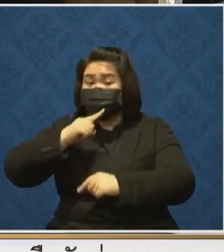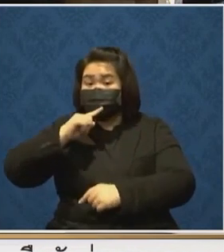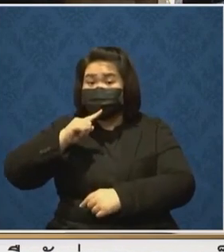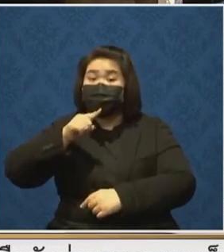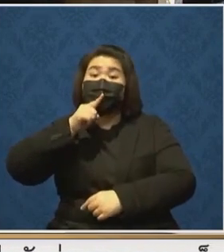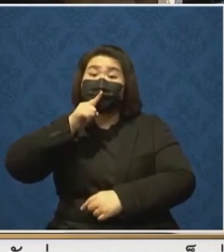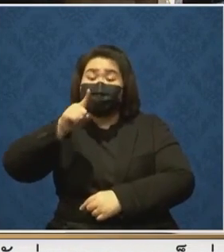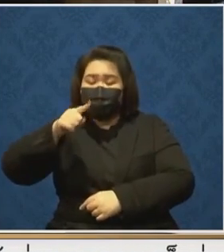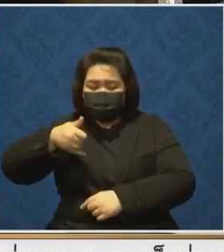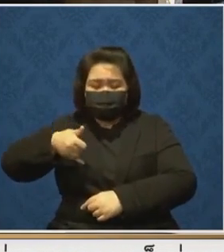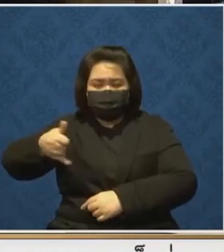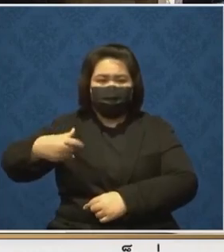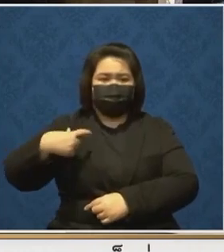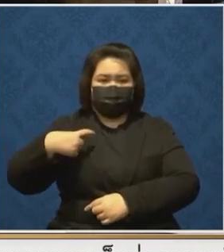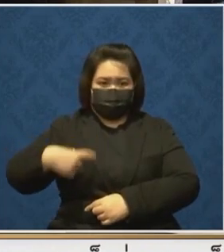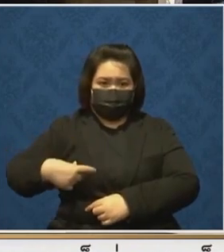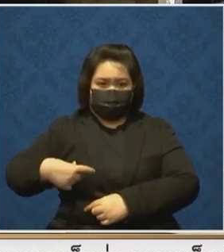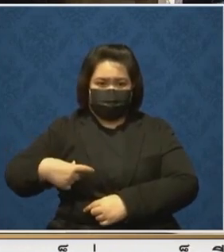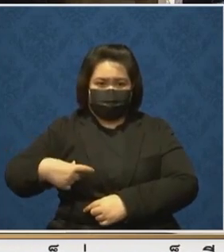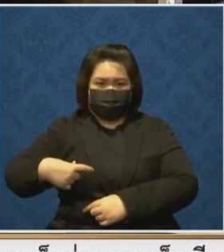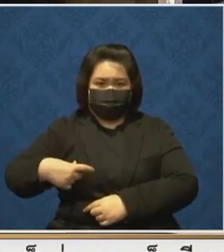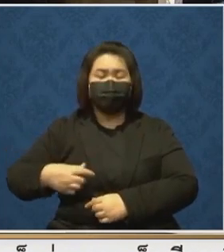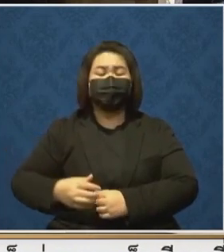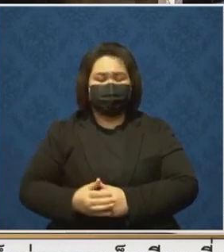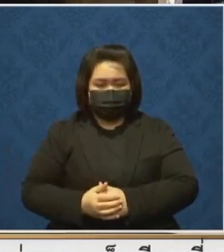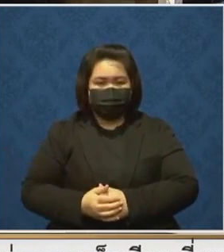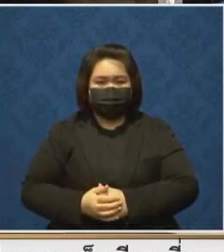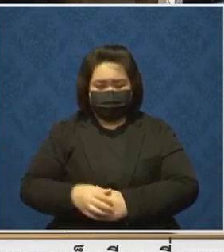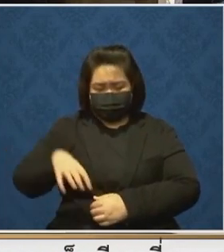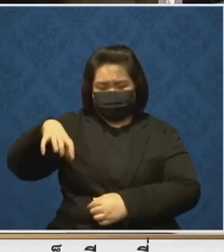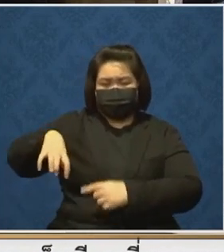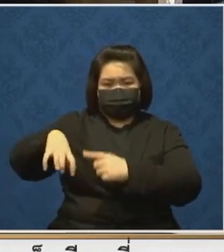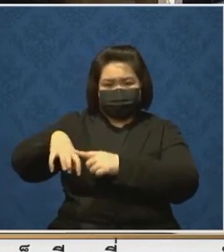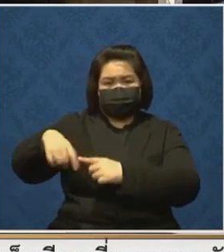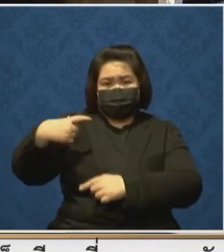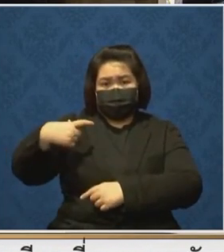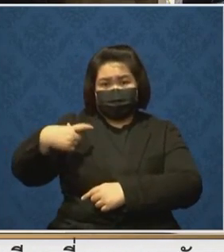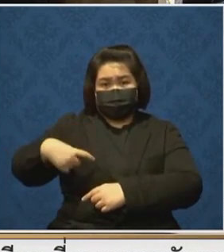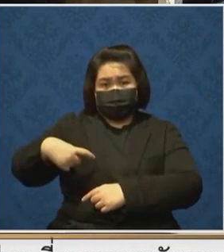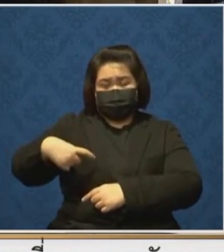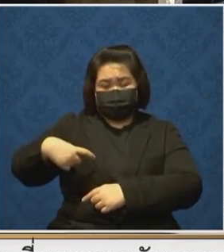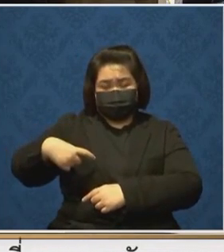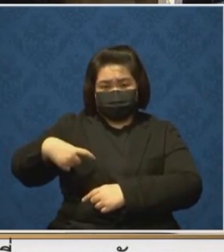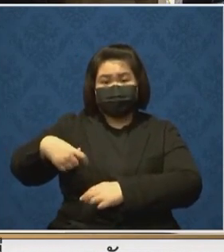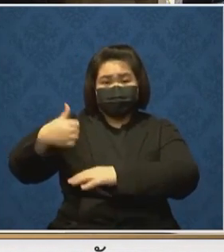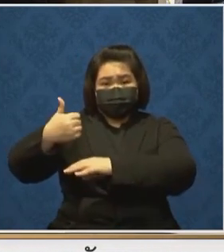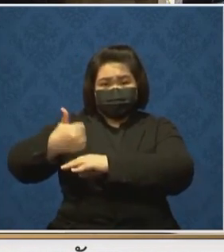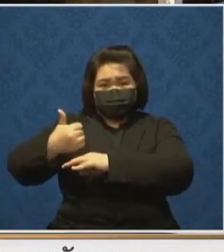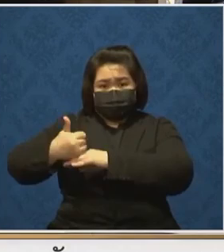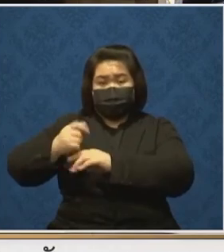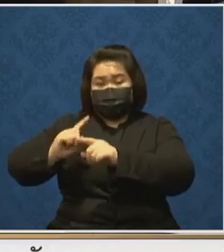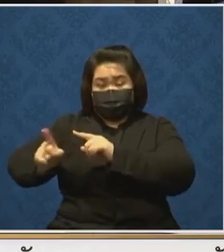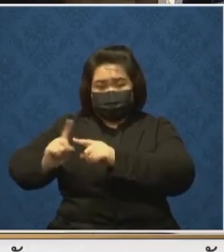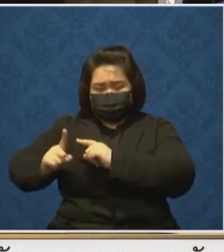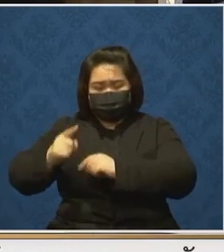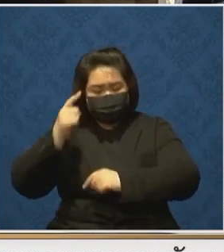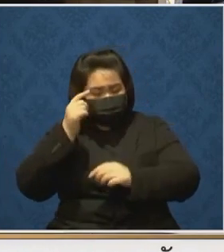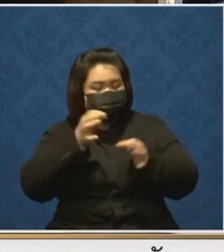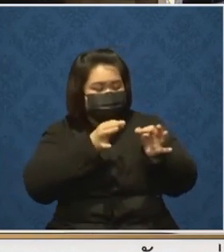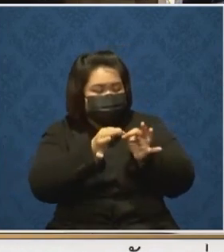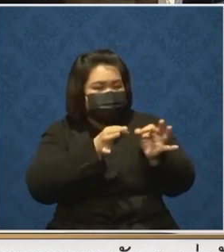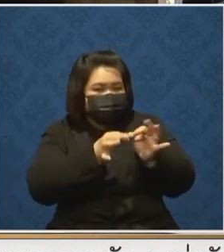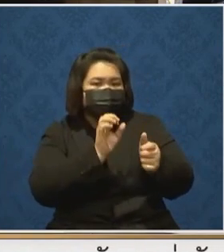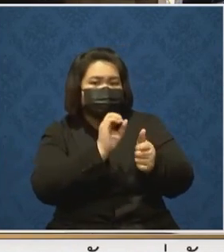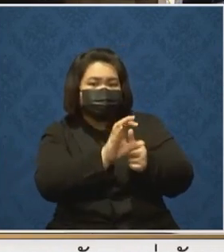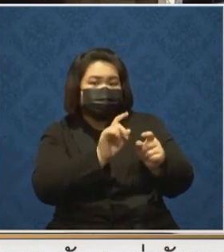ฝองร้องในฐานะฐานายแผนดิน vulnerability ทางราชการทมคามสำคัญในความเหทางกุไม้เป็อย่มาก